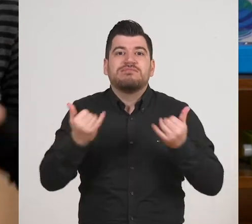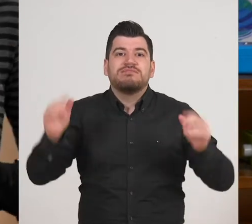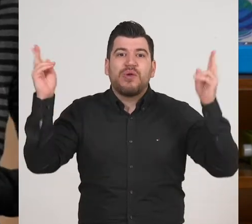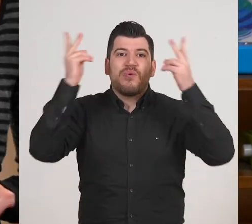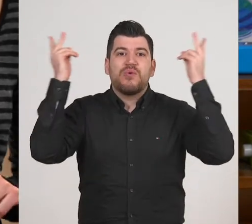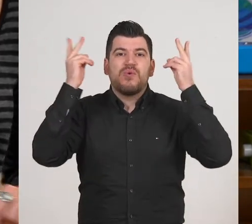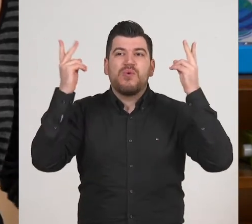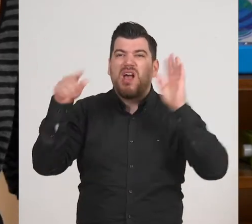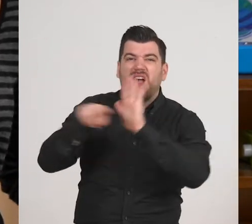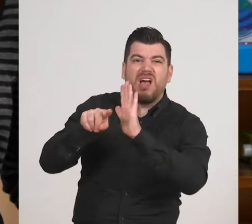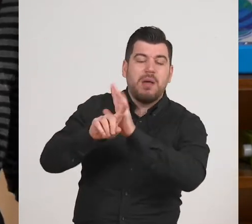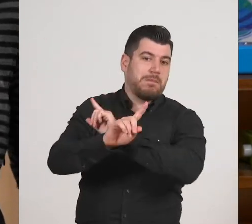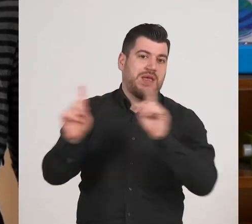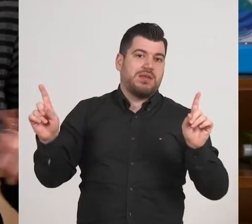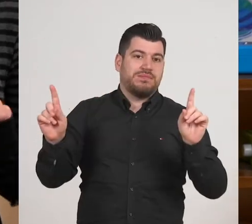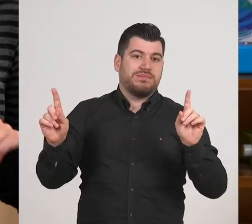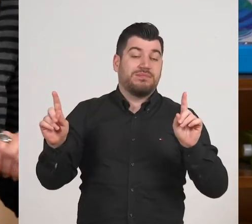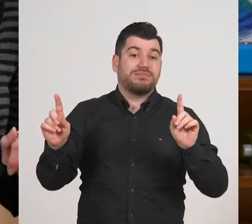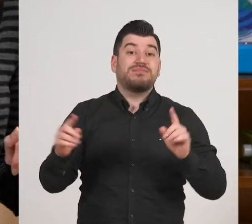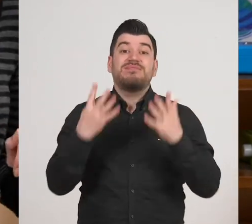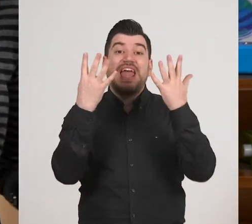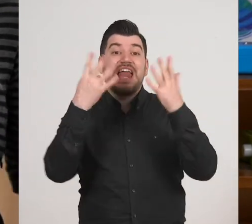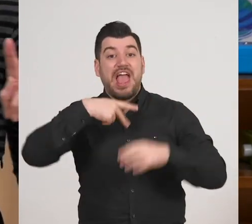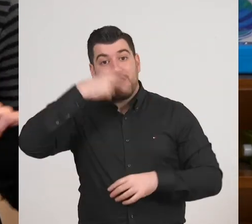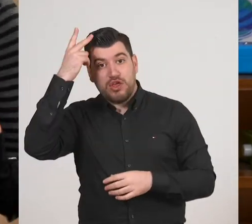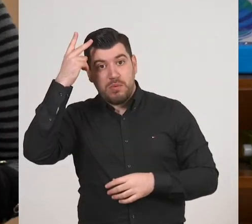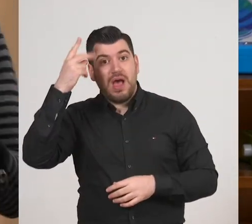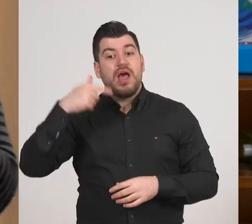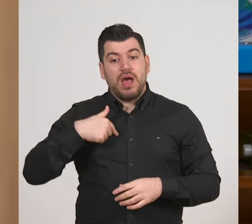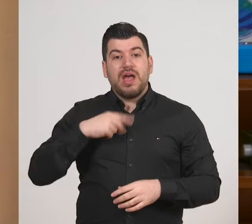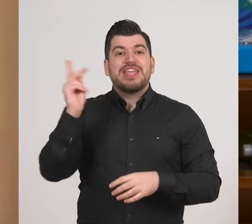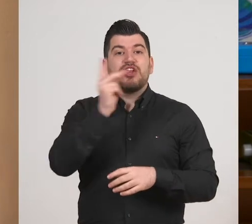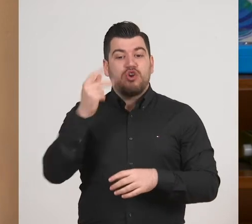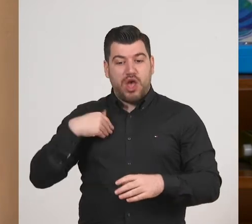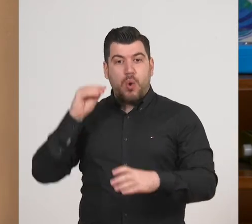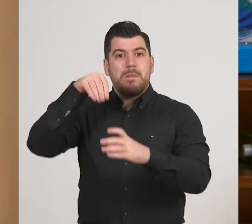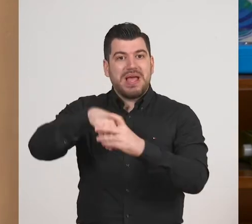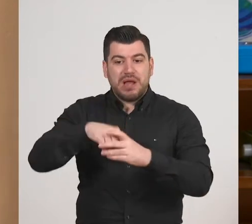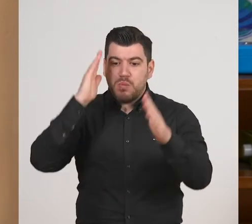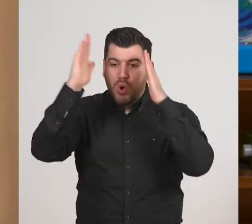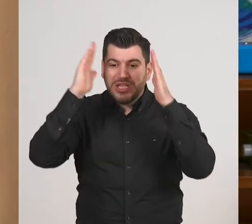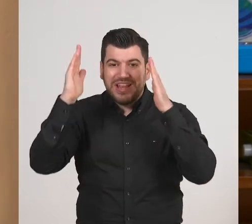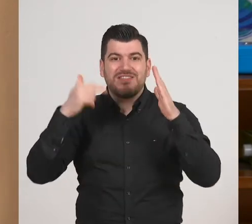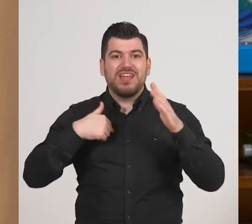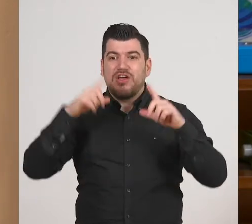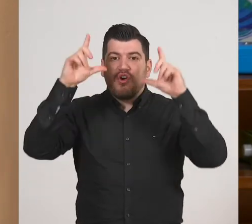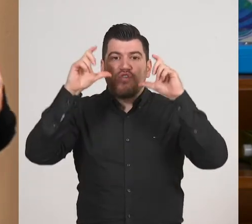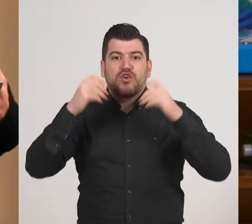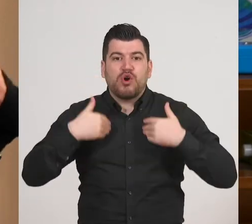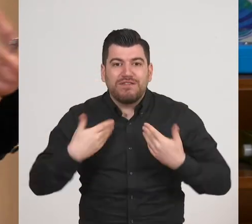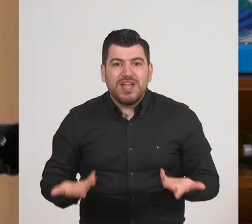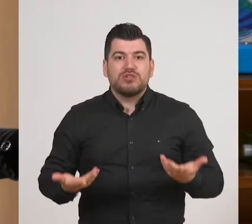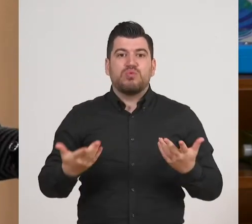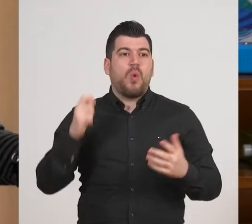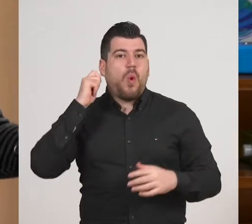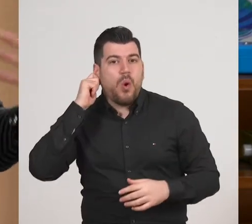Το νούμερο 9 είναι να ζούμε σε μια κοινωνία που προστατεύει τα προσωπικά δεδομένα. Να μην εκτιθέμεθα, να μην έχουμε